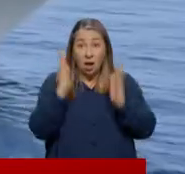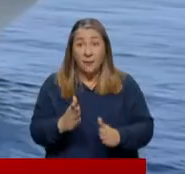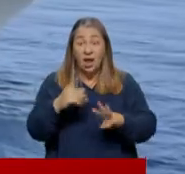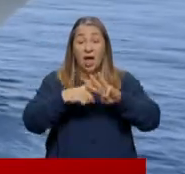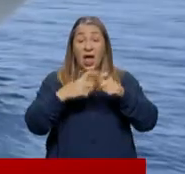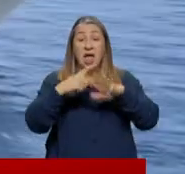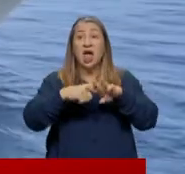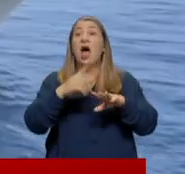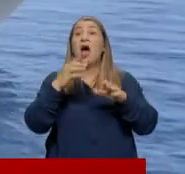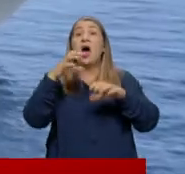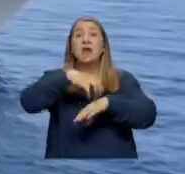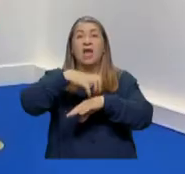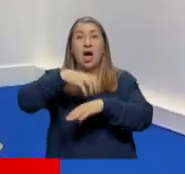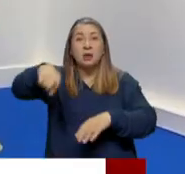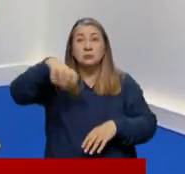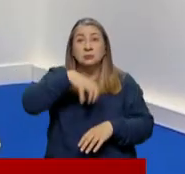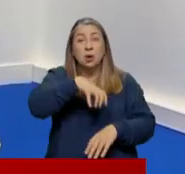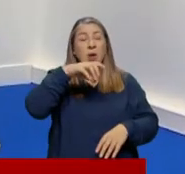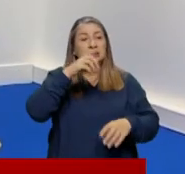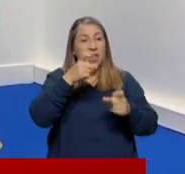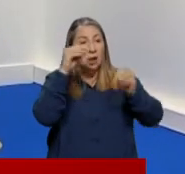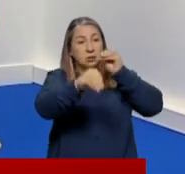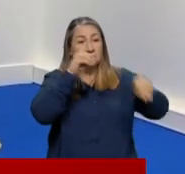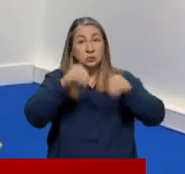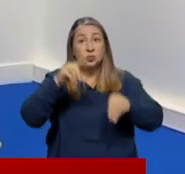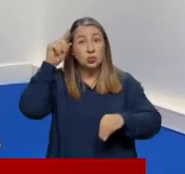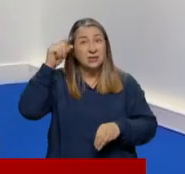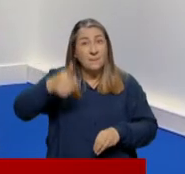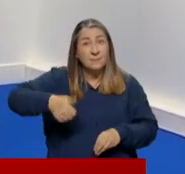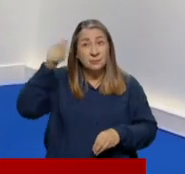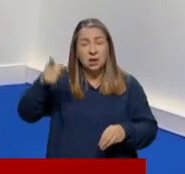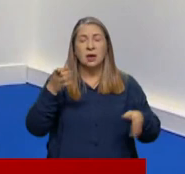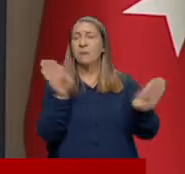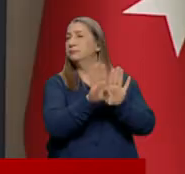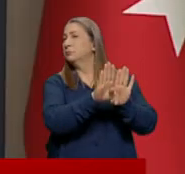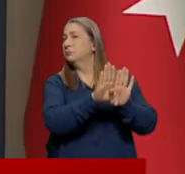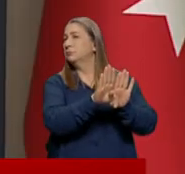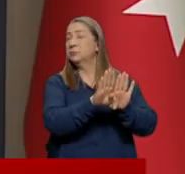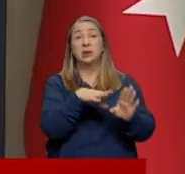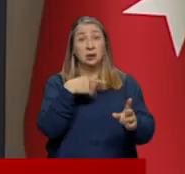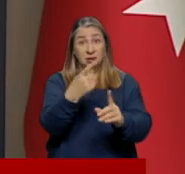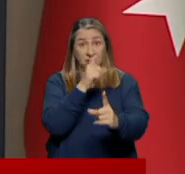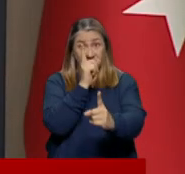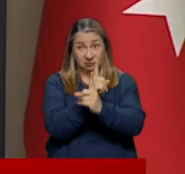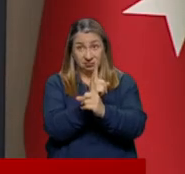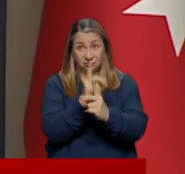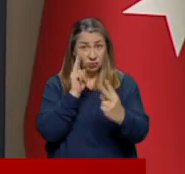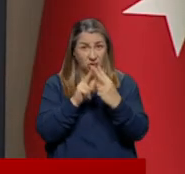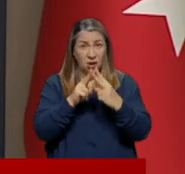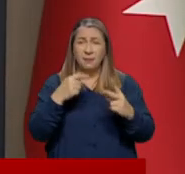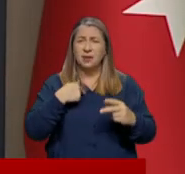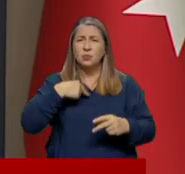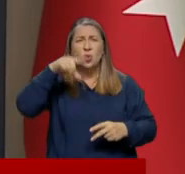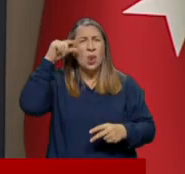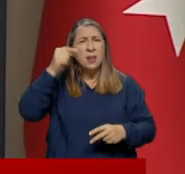rağmen Ege adalarını silahlandı Ran Yunanistan başbakanı mikrotel kısa ise kapıları kapattı ikili bir görüşme O benim